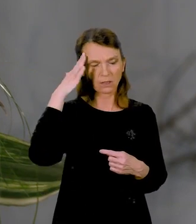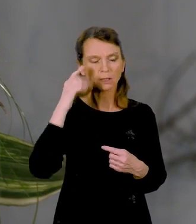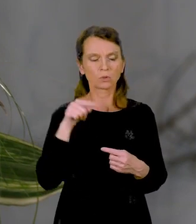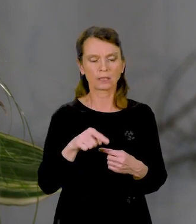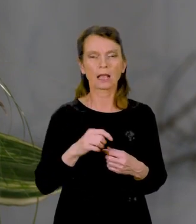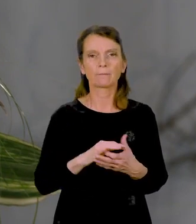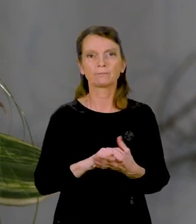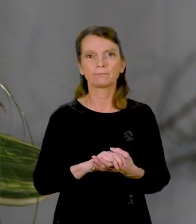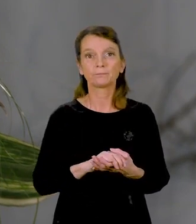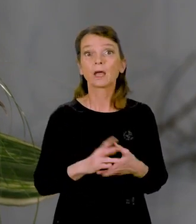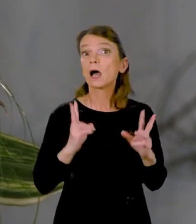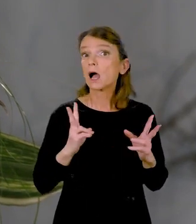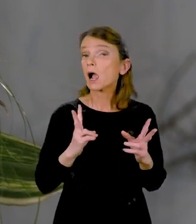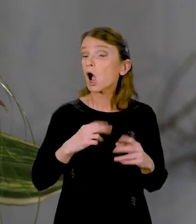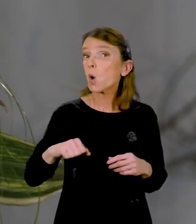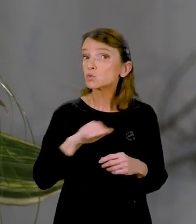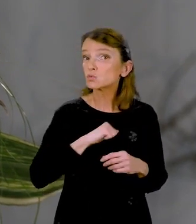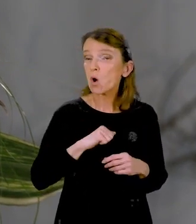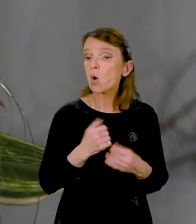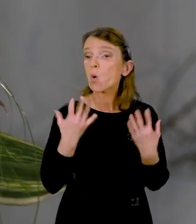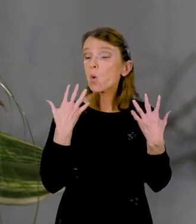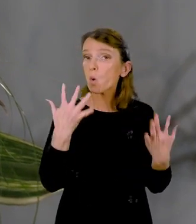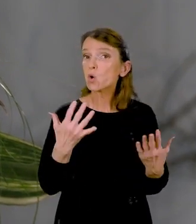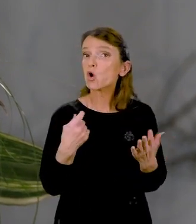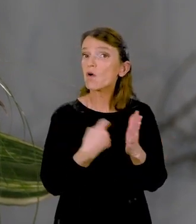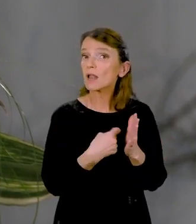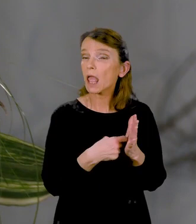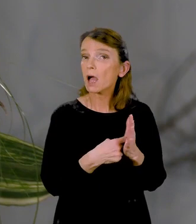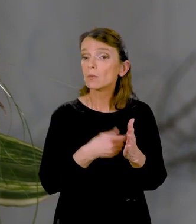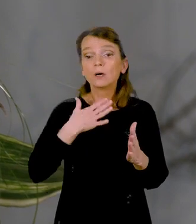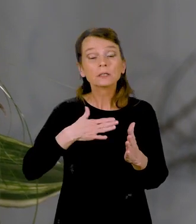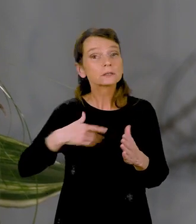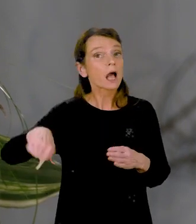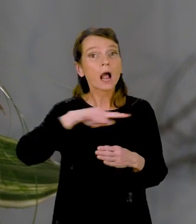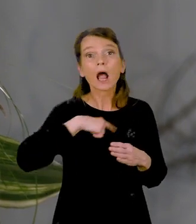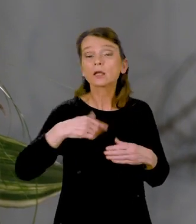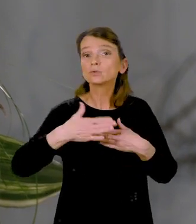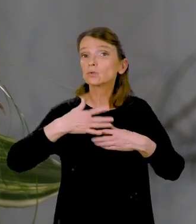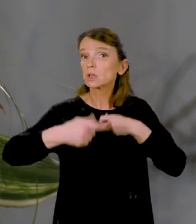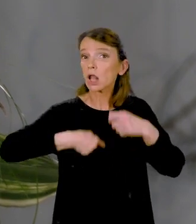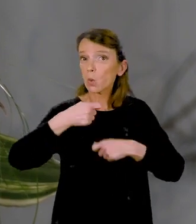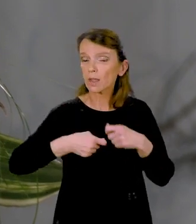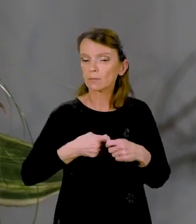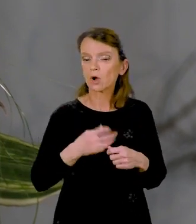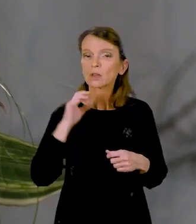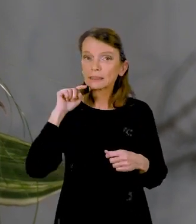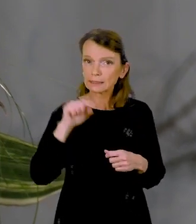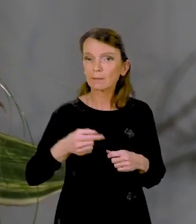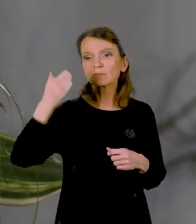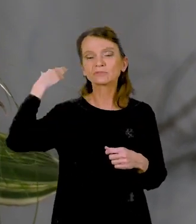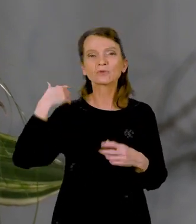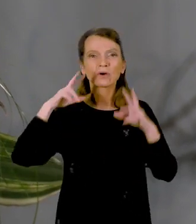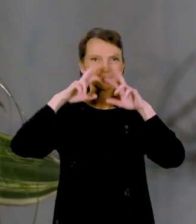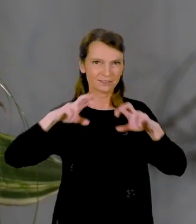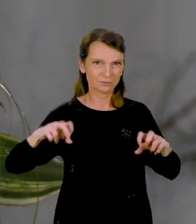Kako smo, koliko veljamo, zakaj sodelujemo? O tem pa so raziskovali, to ustvarjali in